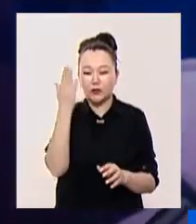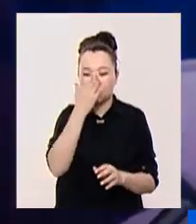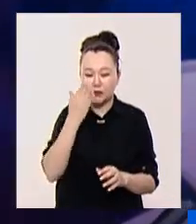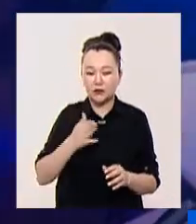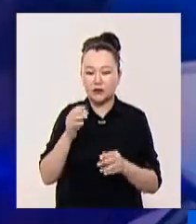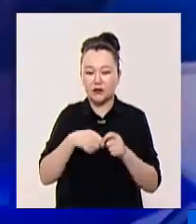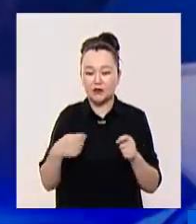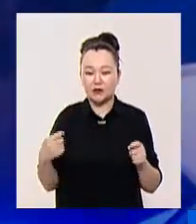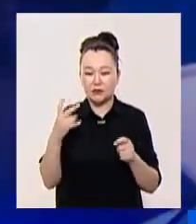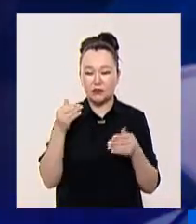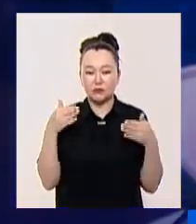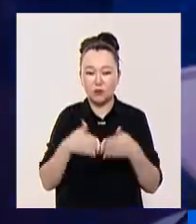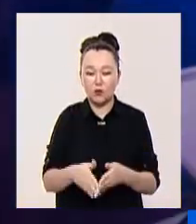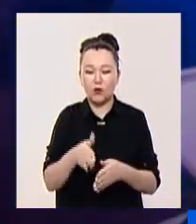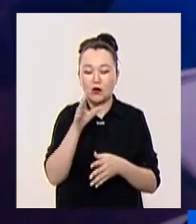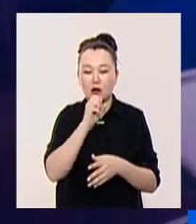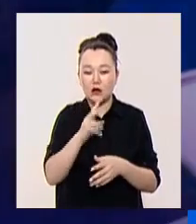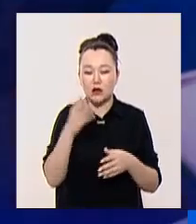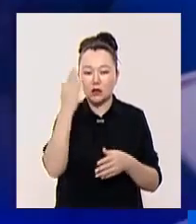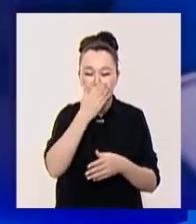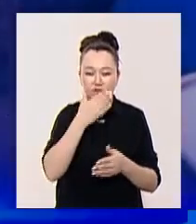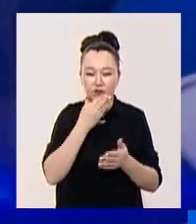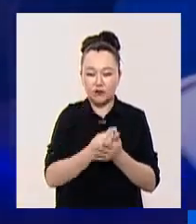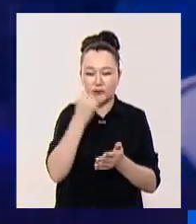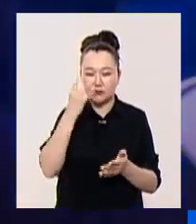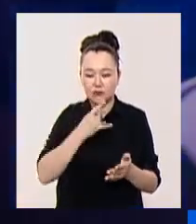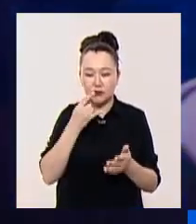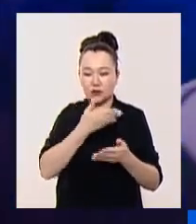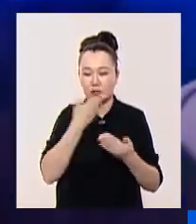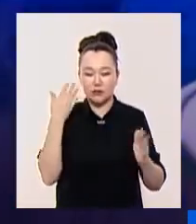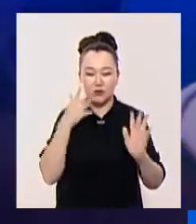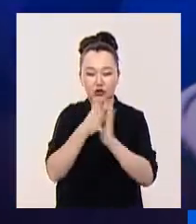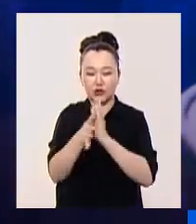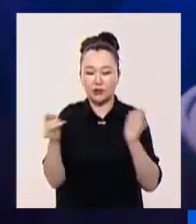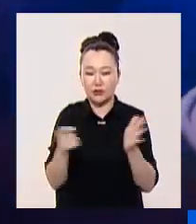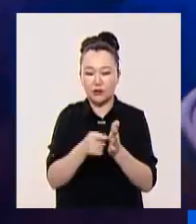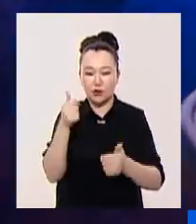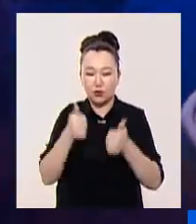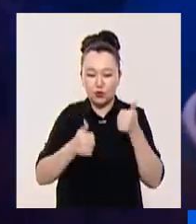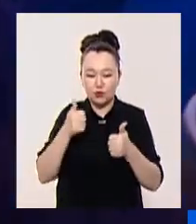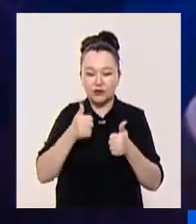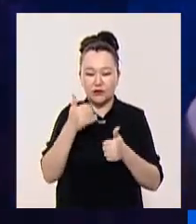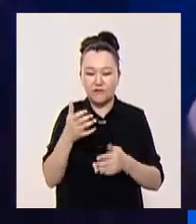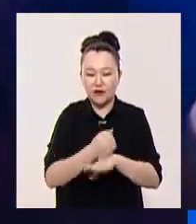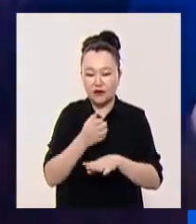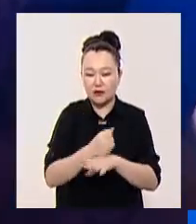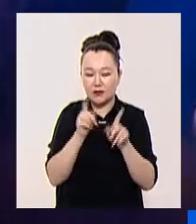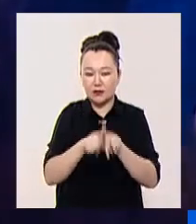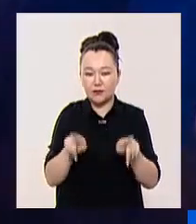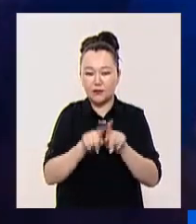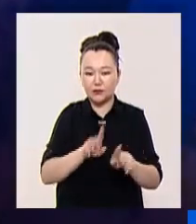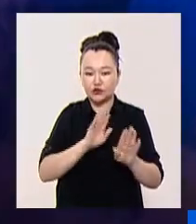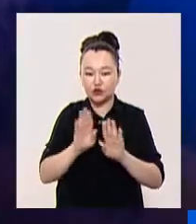кинематографии тянет на дно отечественную киноиндустрию. Нет прозрачности в тендерных конкурсах. Их выигрывают одни и те же